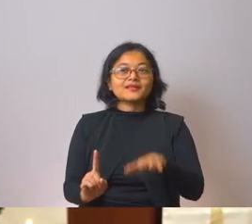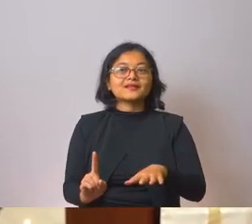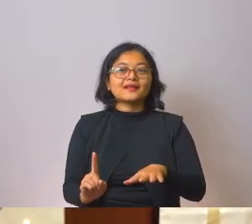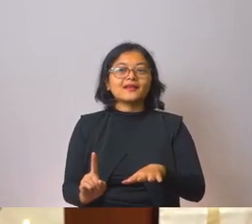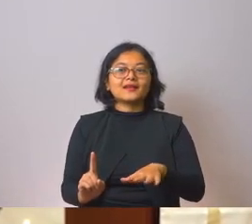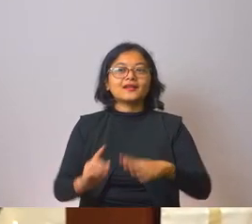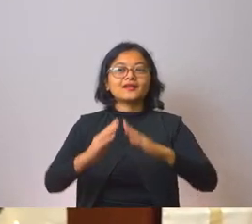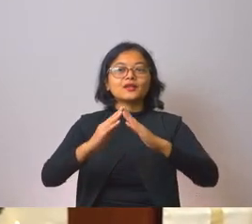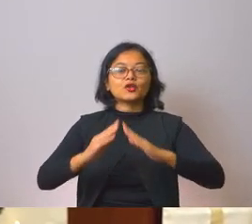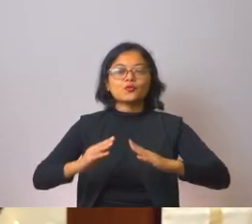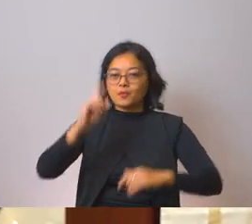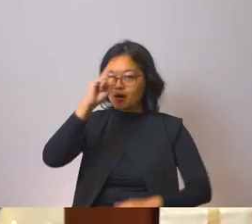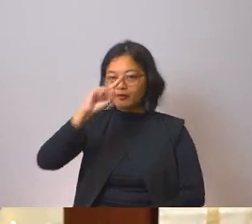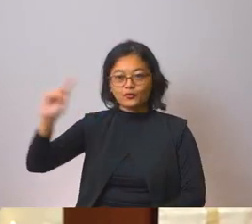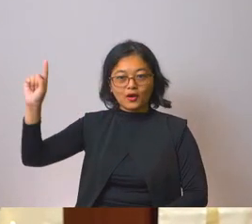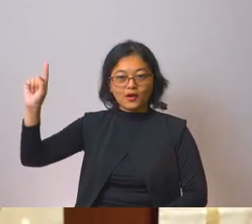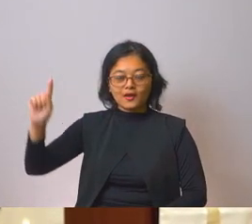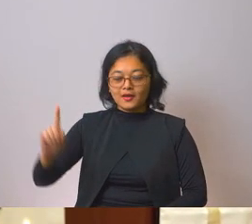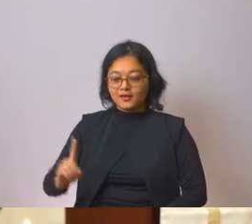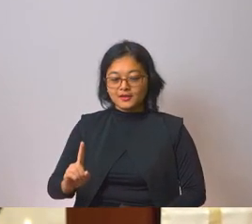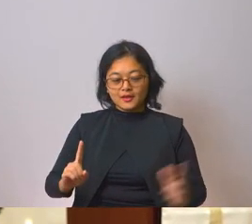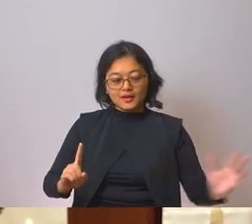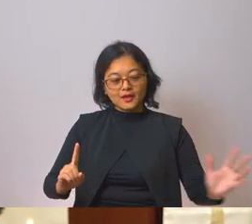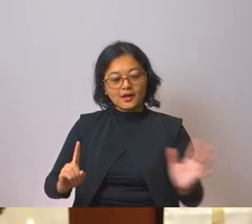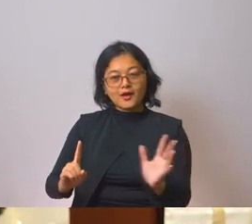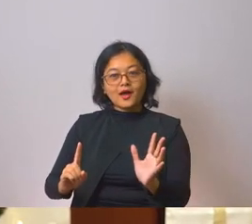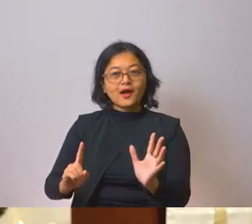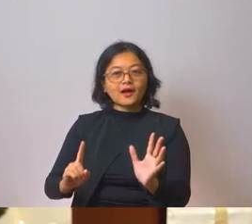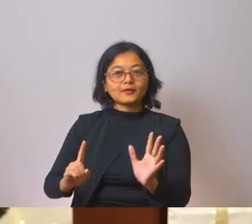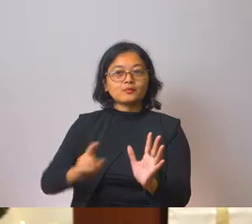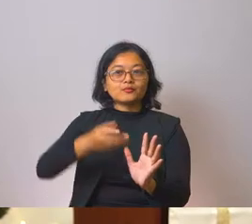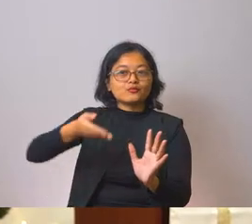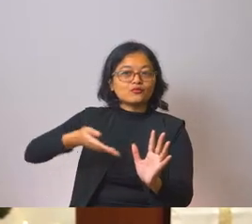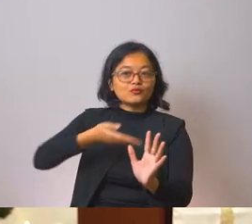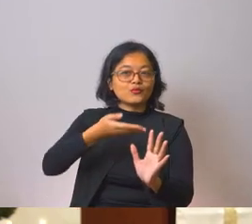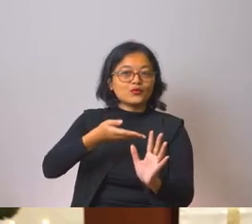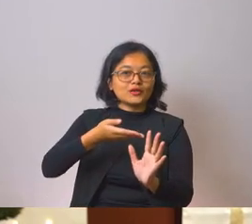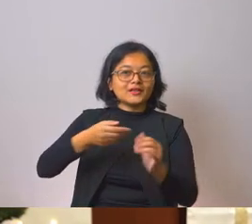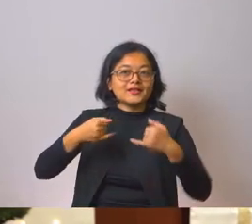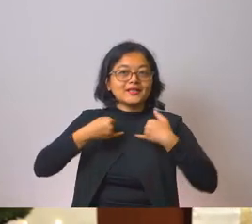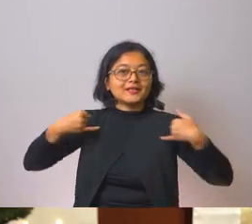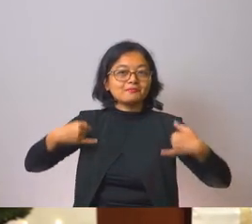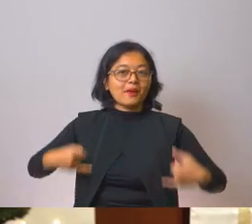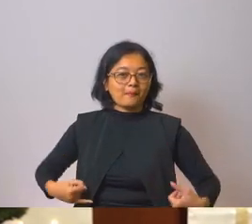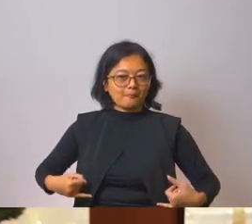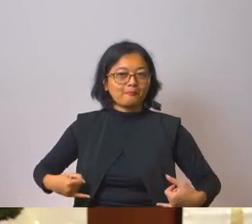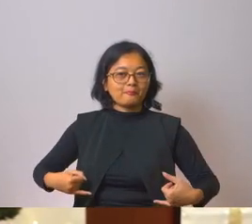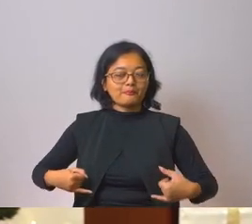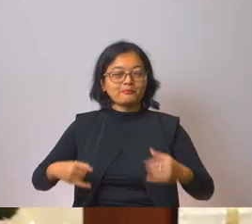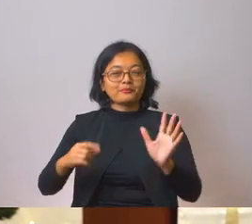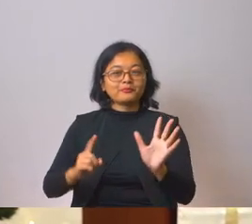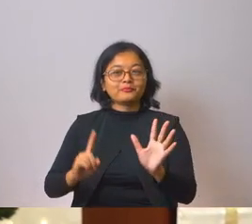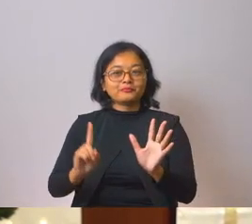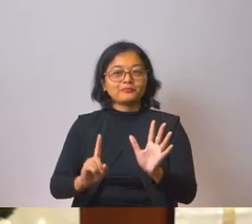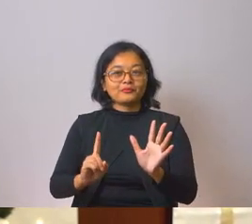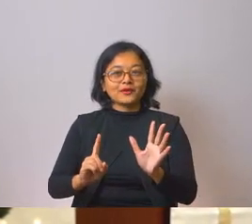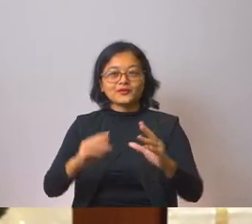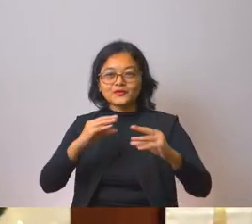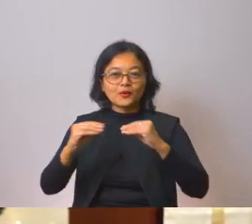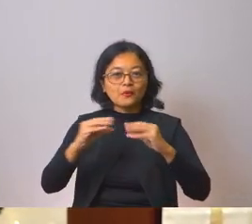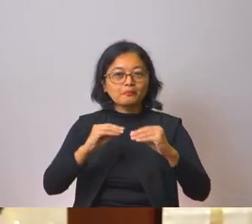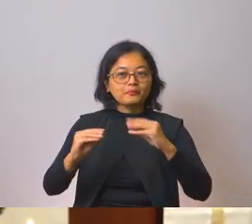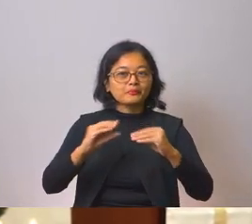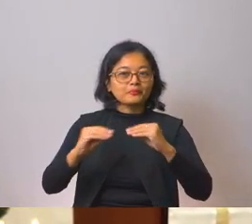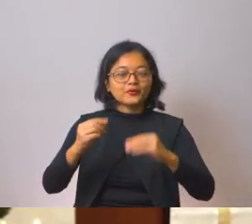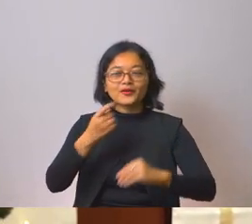agama, lalu kemudian ia membuat orang tuanya cemas. Dan kecemasan-kecemasan orang dewasa kadangkala